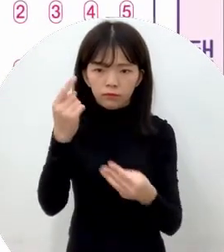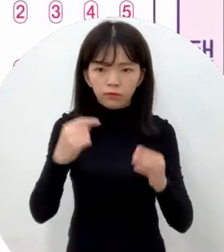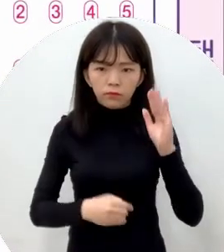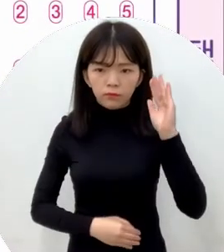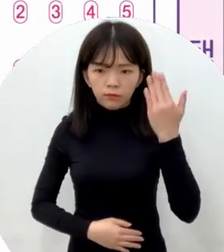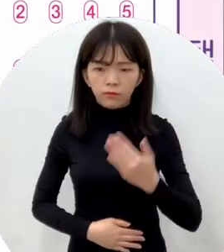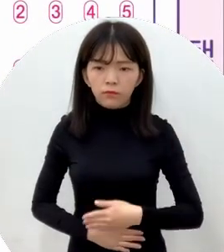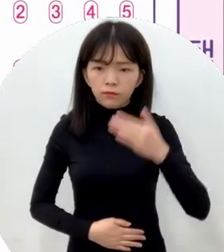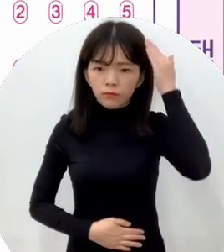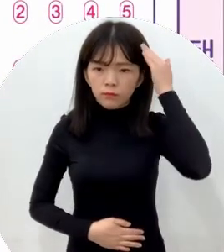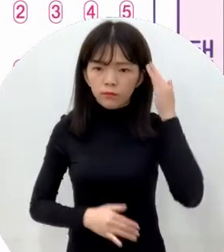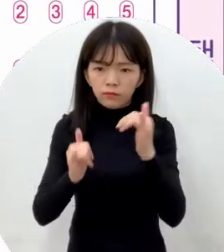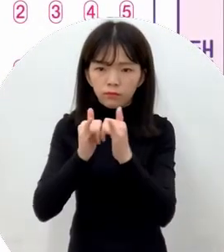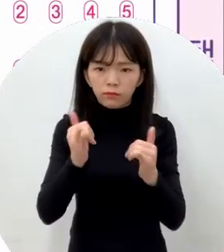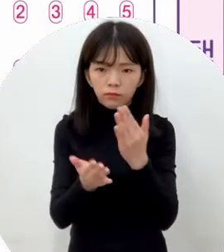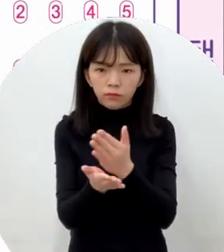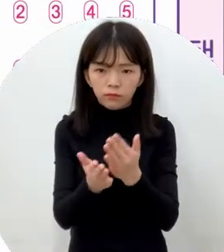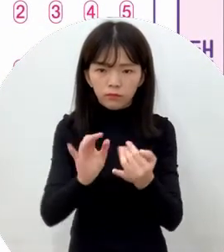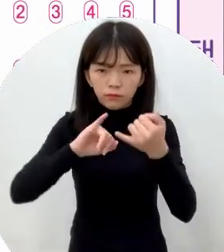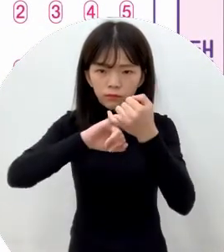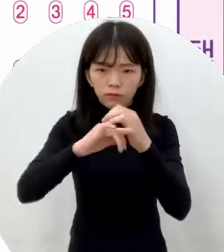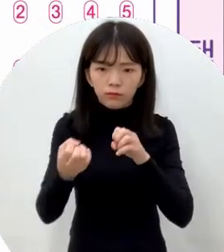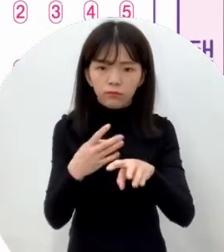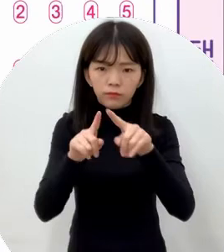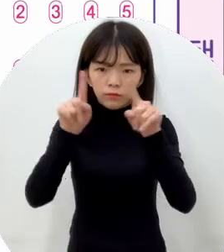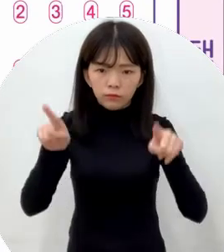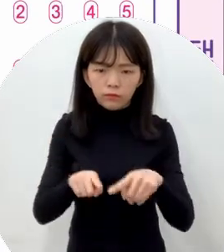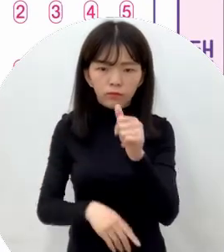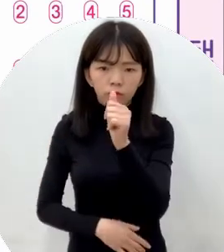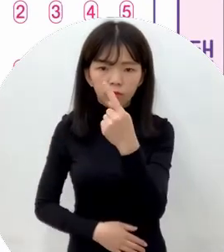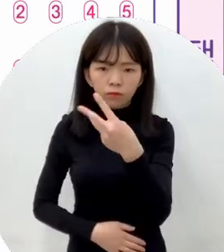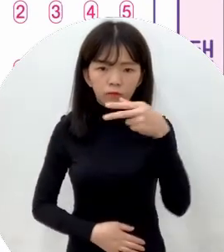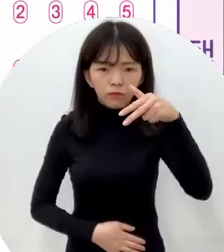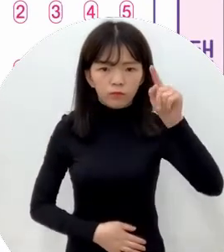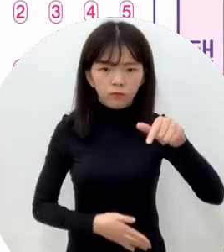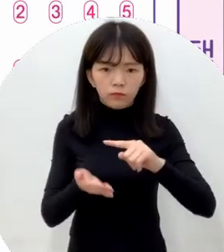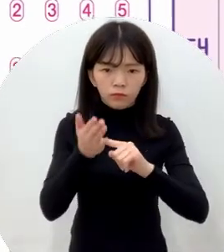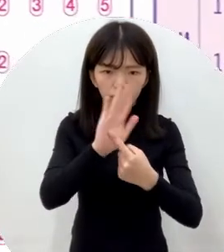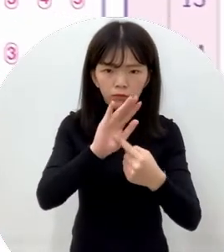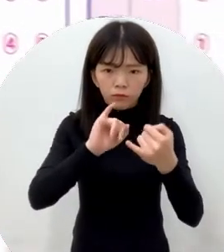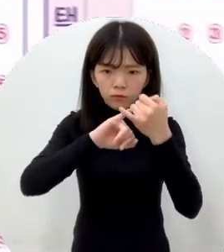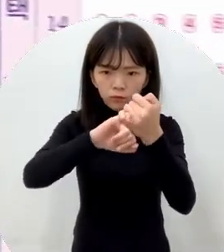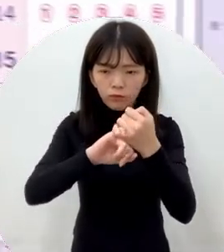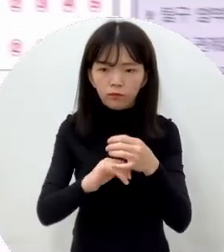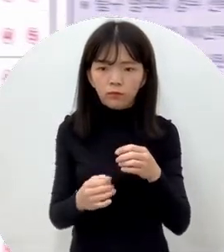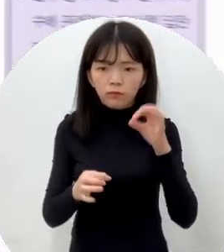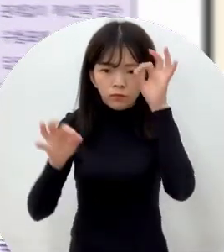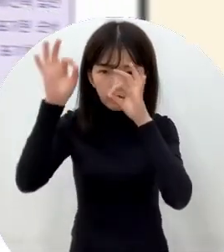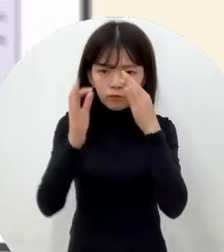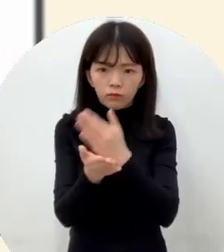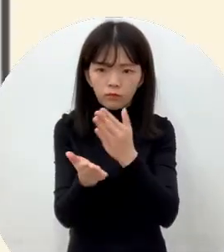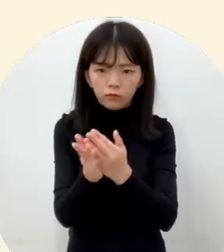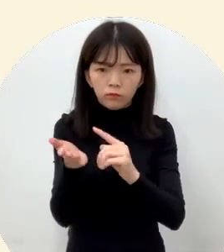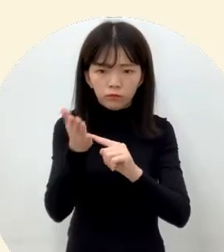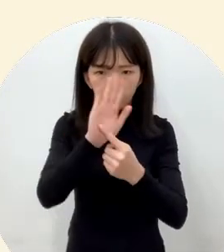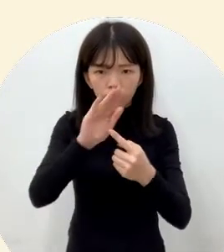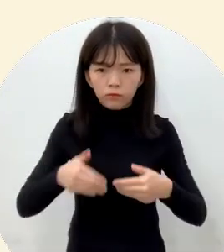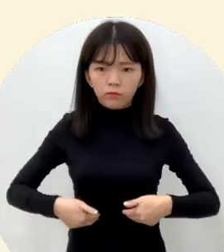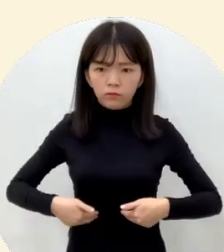한국사 영역은 반드시 답안지에 문형을 표기해야 하며 탐구 영역은 별도의 문형 표기란이